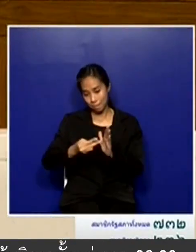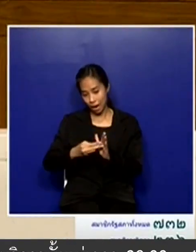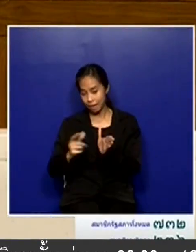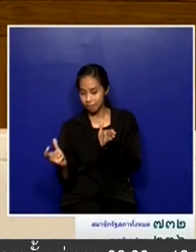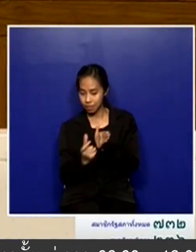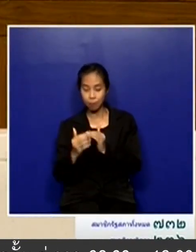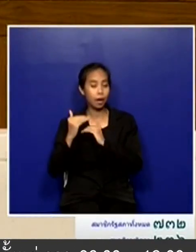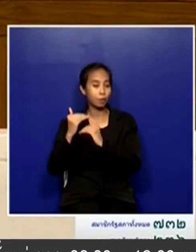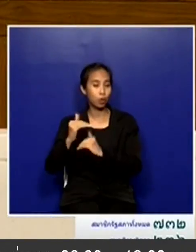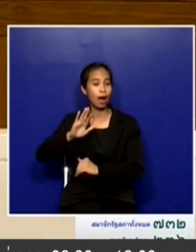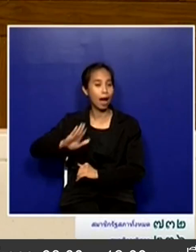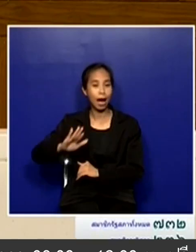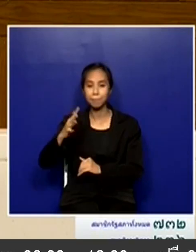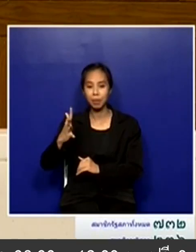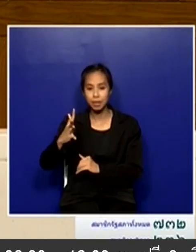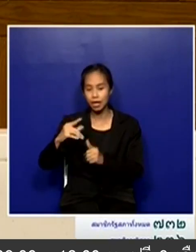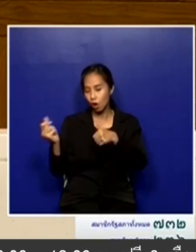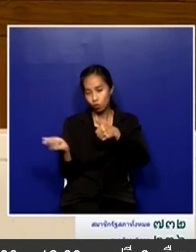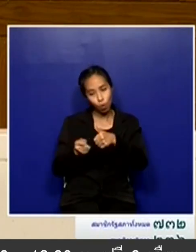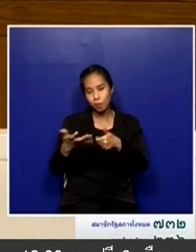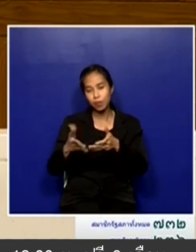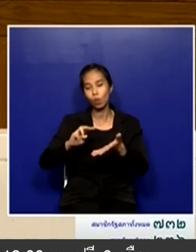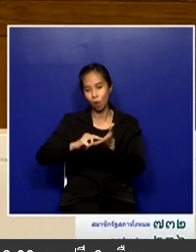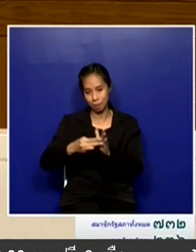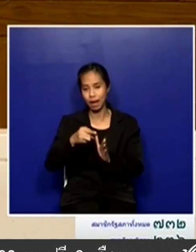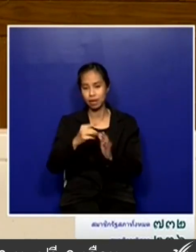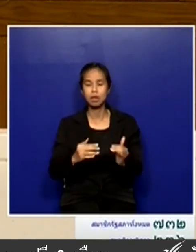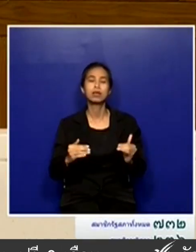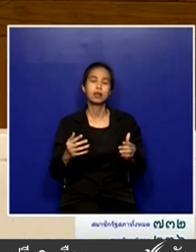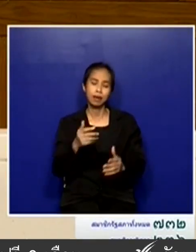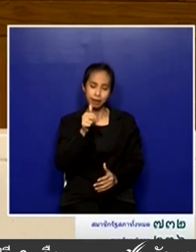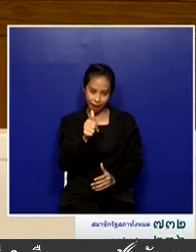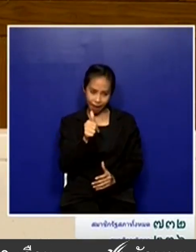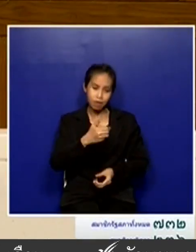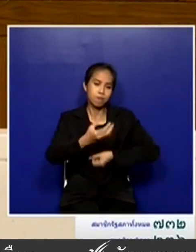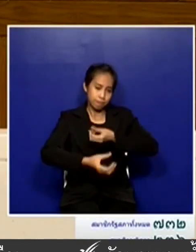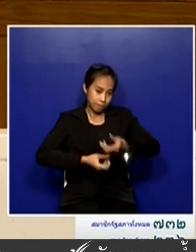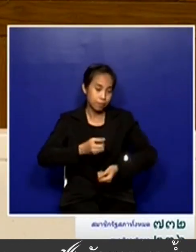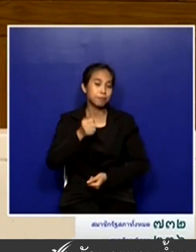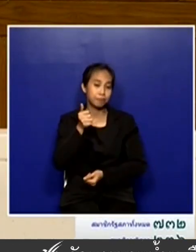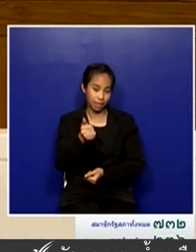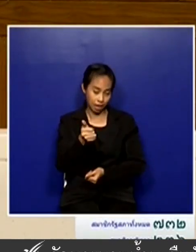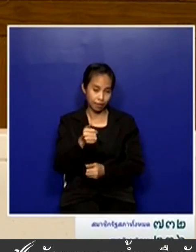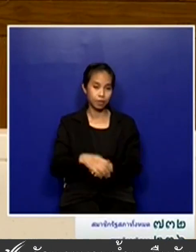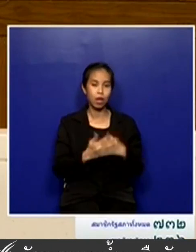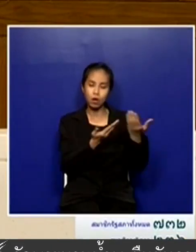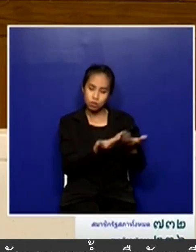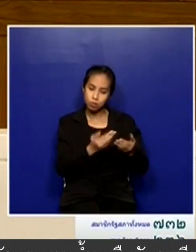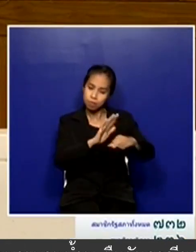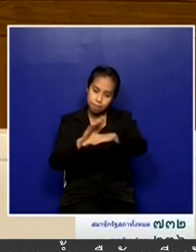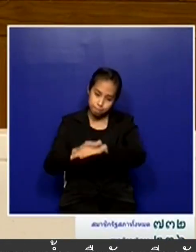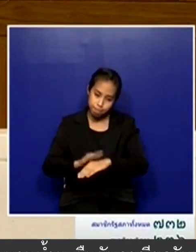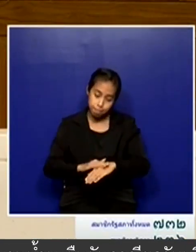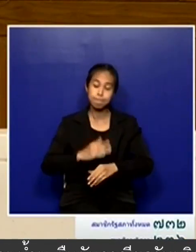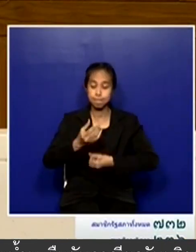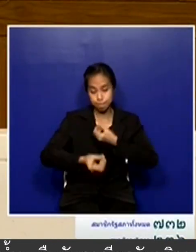ในชั้นกรรมาธิการให้สมาชิกรัฐสภาเนี่ยได้แปรญัตติกันนะครับแต่เติมจะแก้ไขอะไรก็สุดแล้วแต่จะพิจารณา